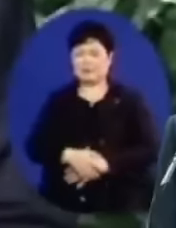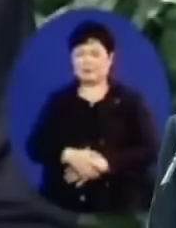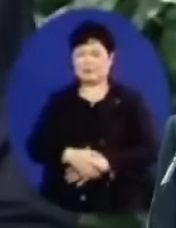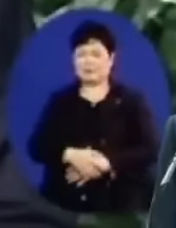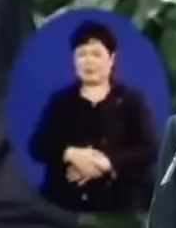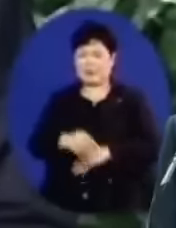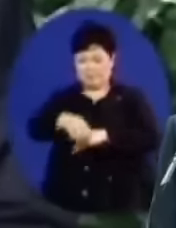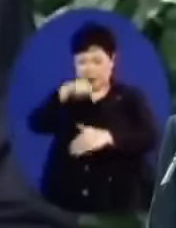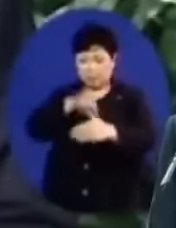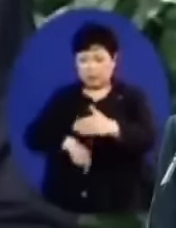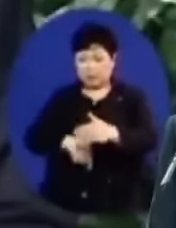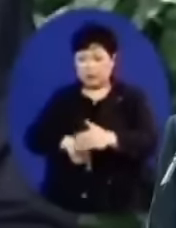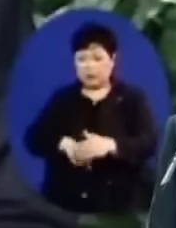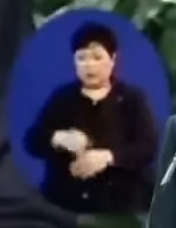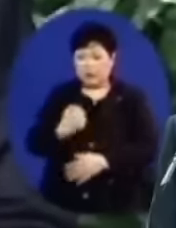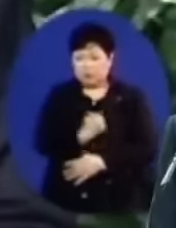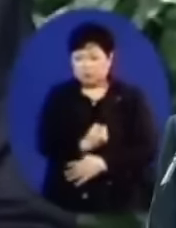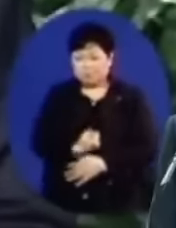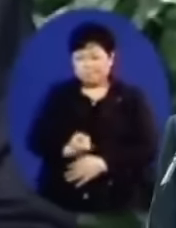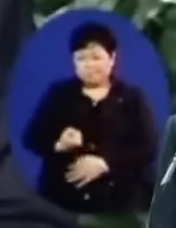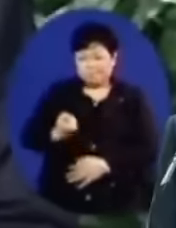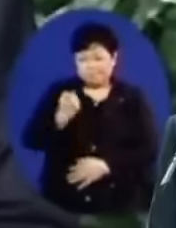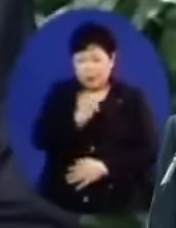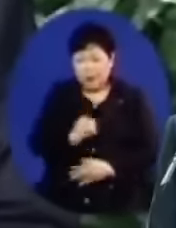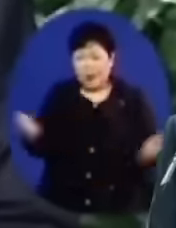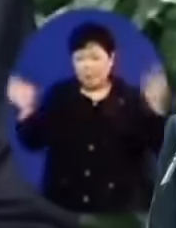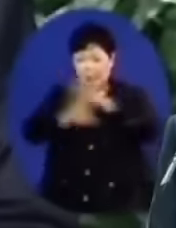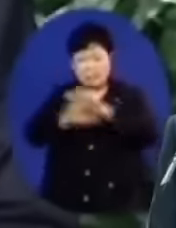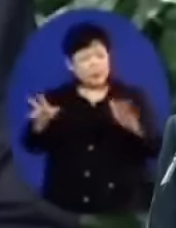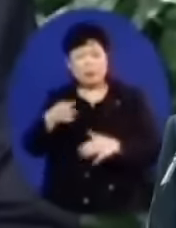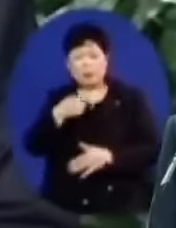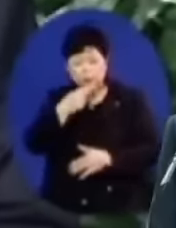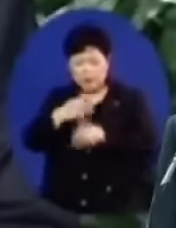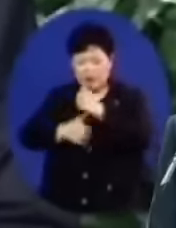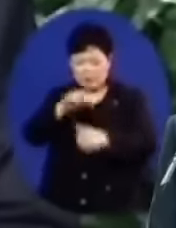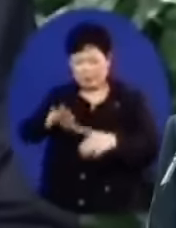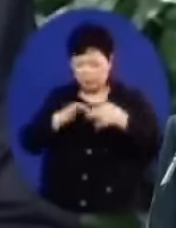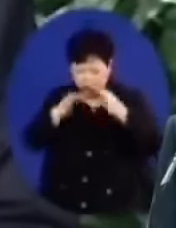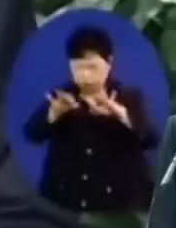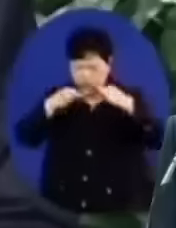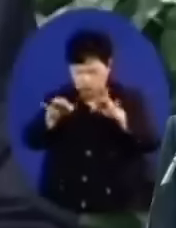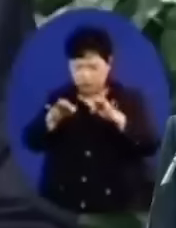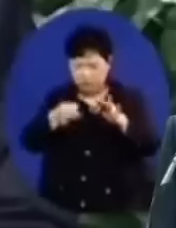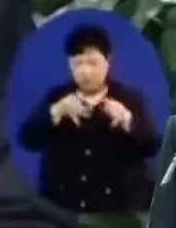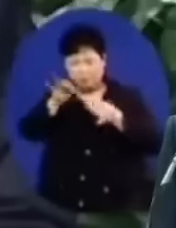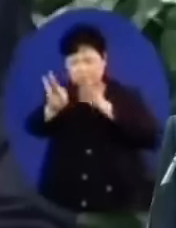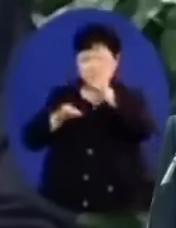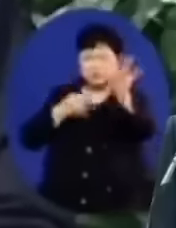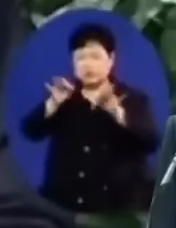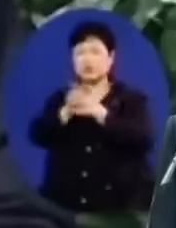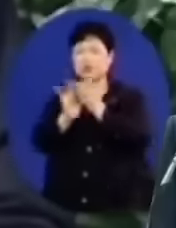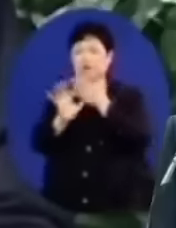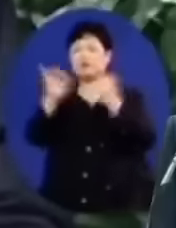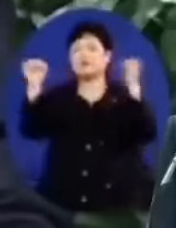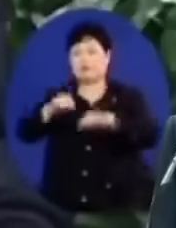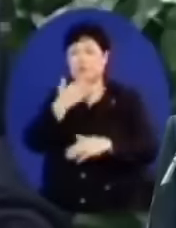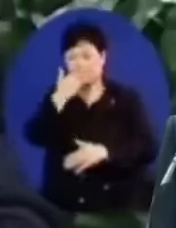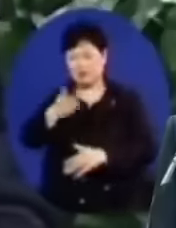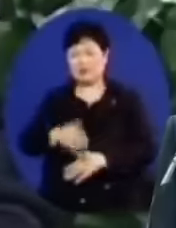그럼 우리 마음에 한을 품고 밤도 낮도 없이 하나님께 부르짖어 기도하면 그 기도가 응답되는